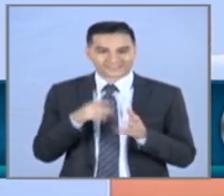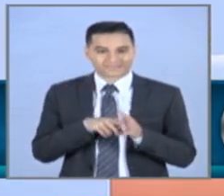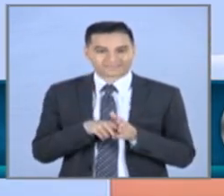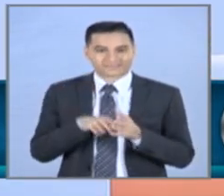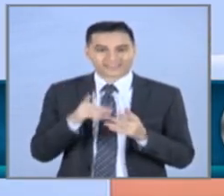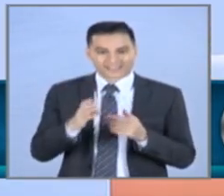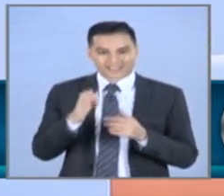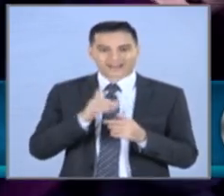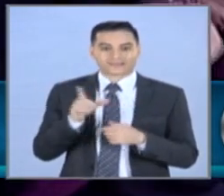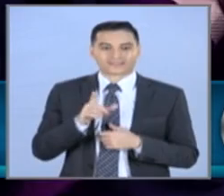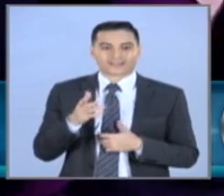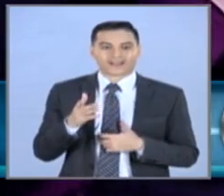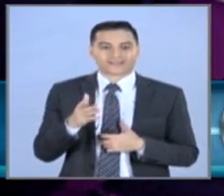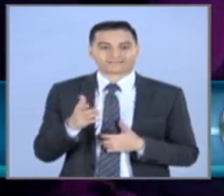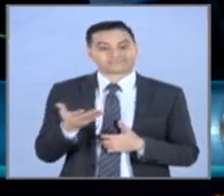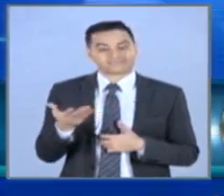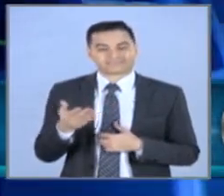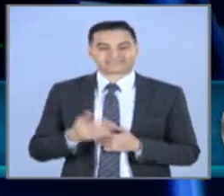صحيحة.